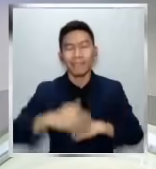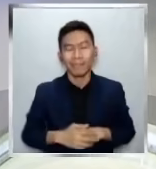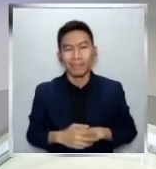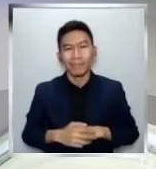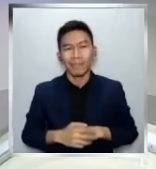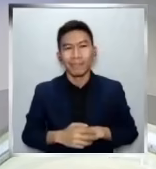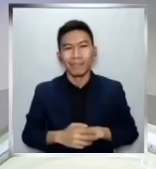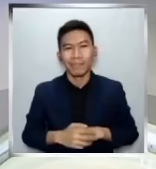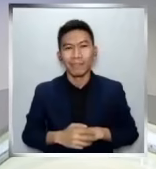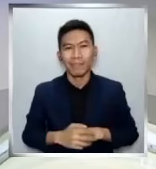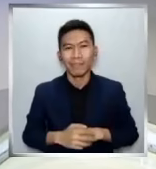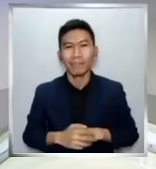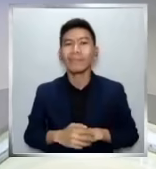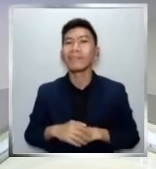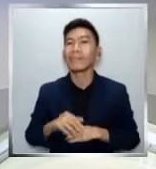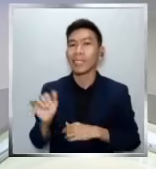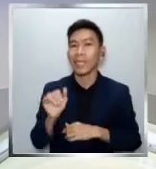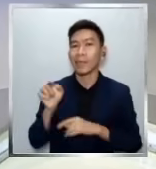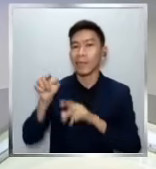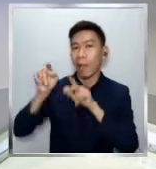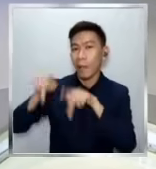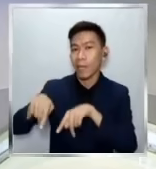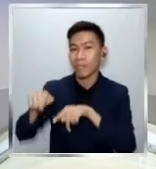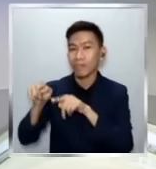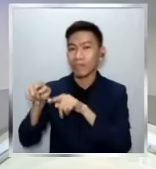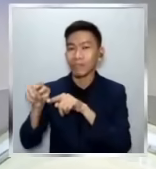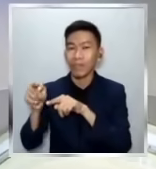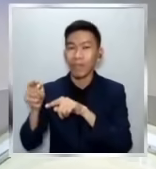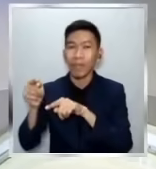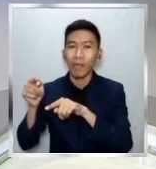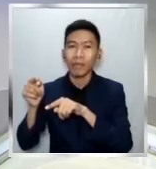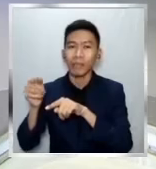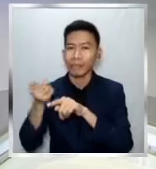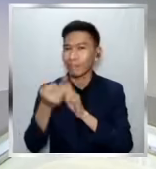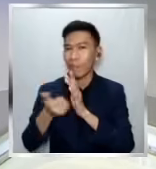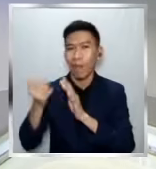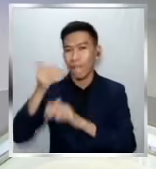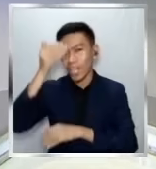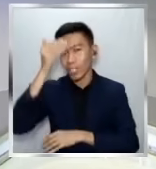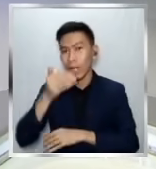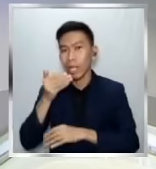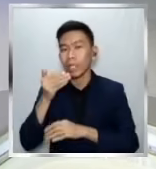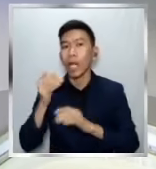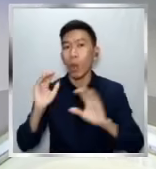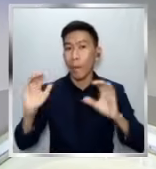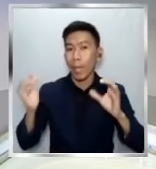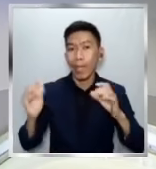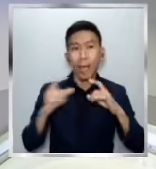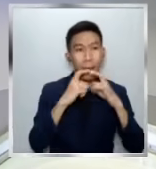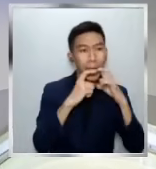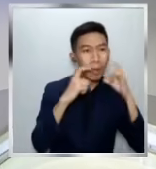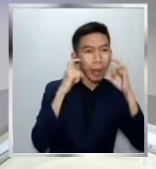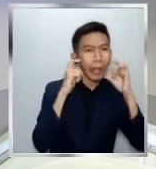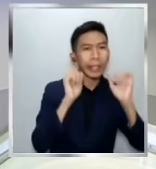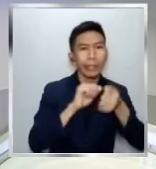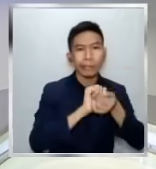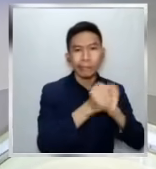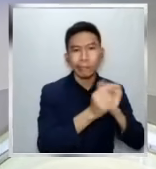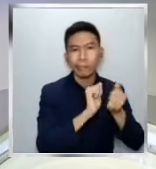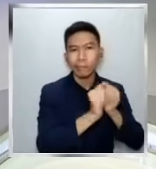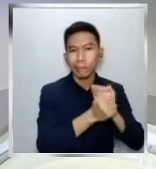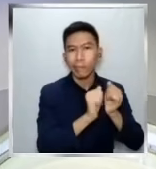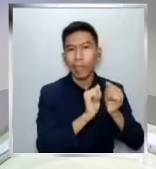din ang isang netizen na alisin na ang face shield dahil di tulad ng face mask na pinapalitan kada gamit. Ay